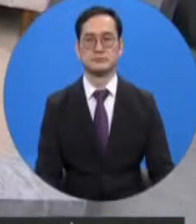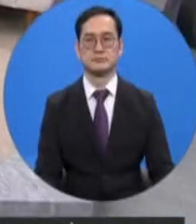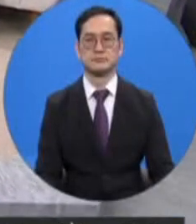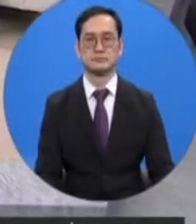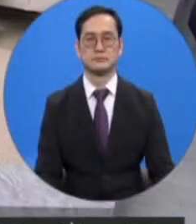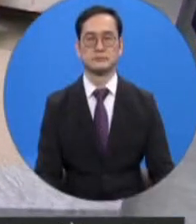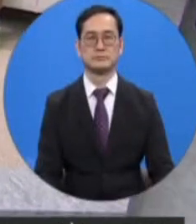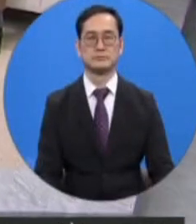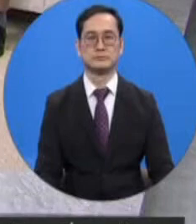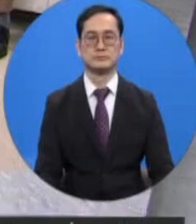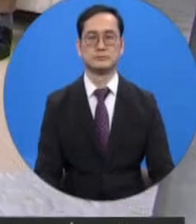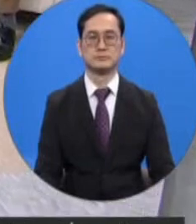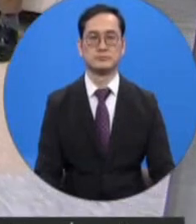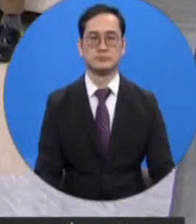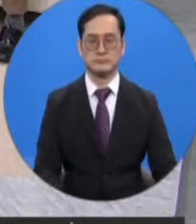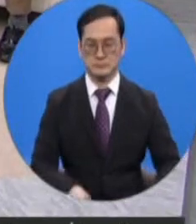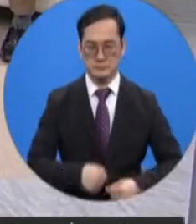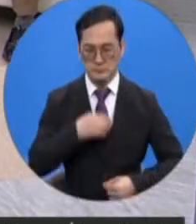자, 지금 정의당도